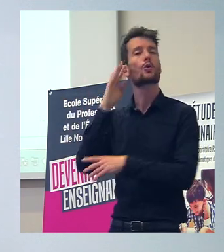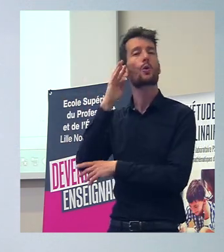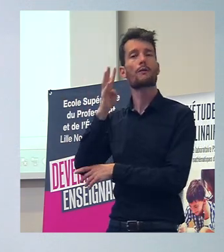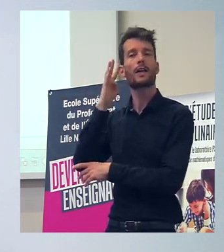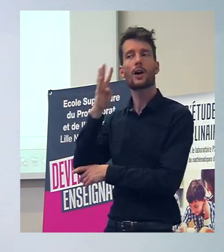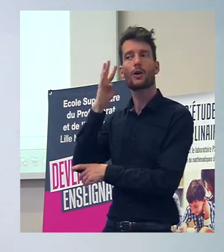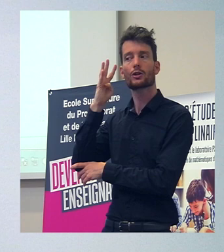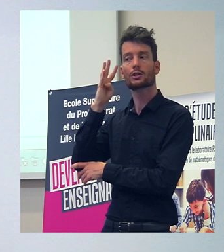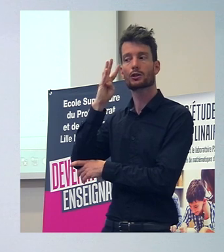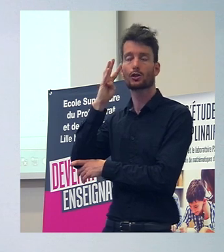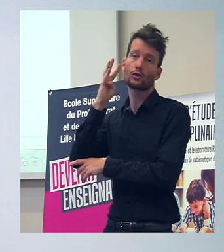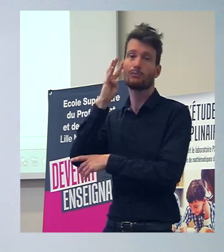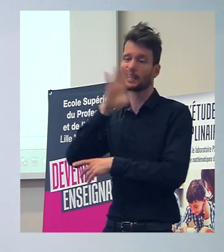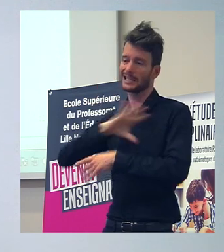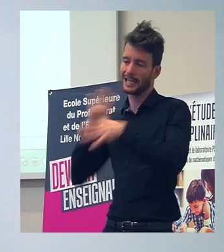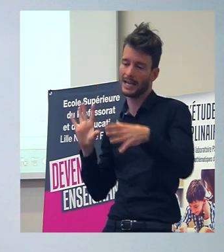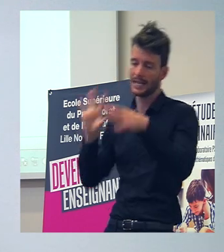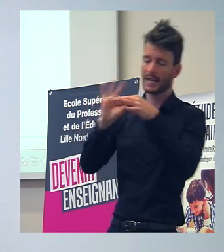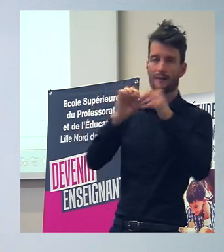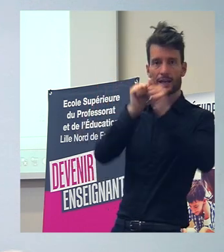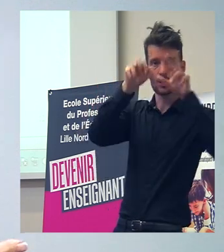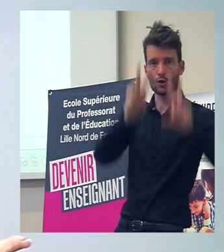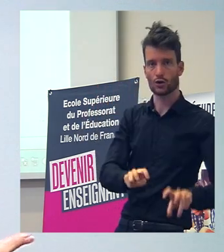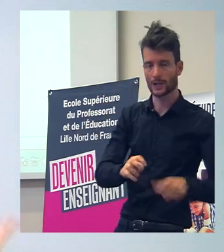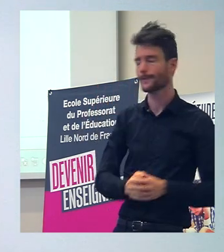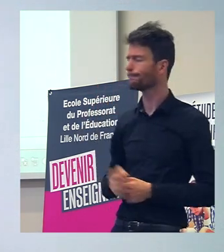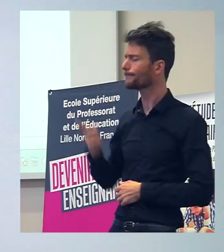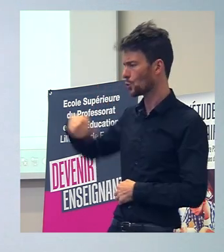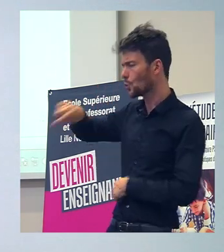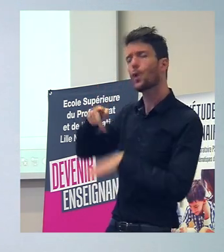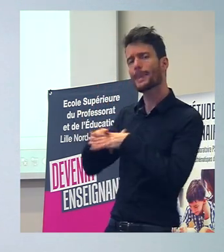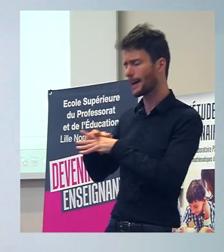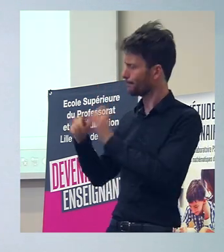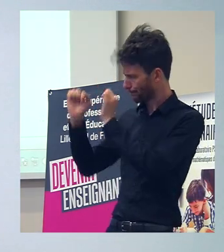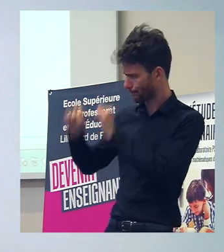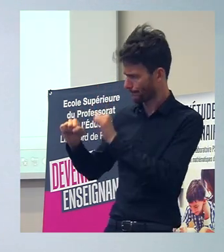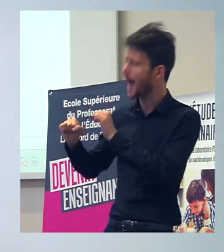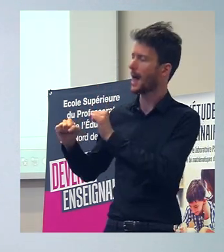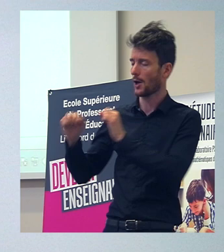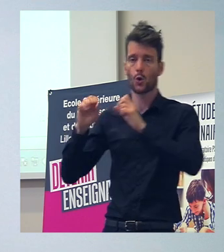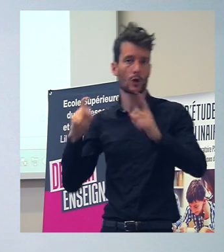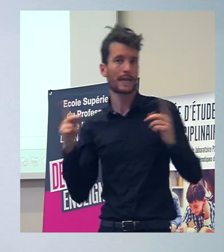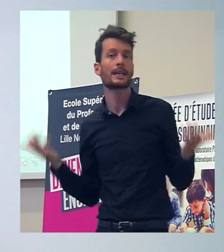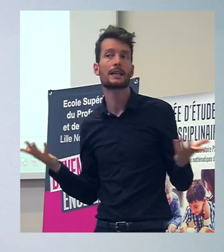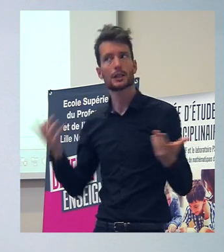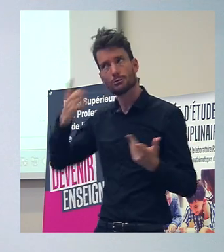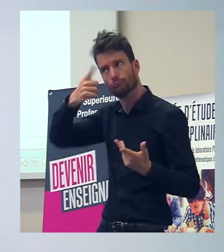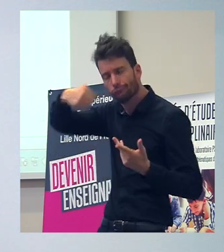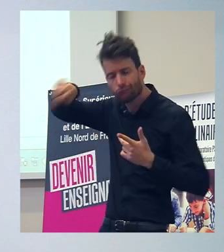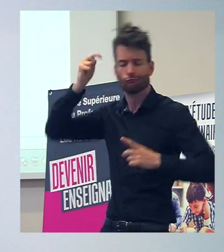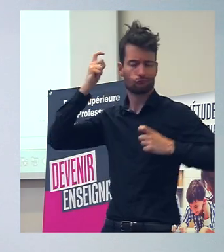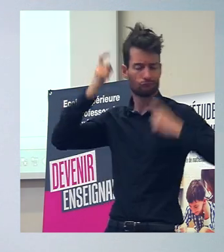dans la recherche, nous nous étions mis d'accord dès le départ sur le fait qu'on allait